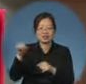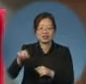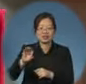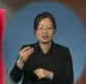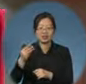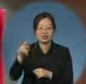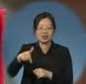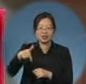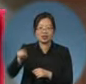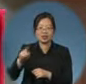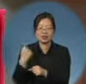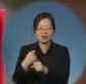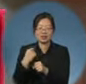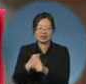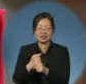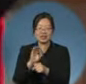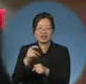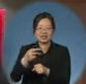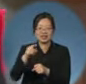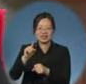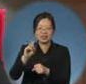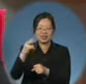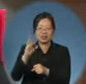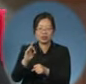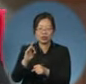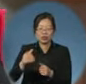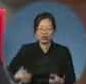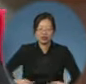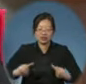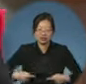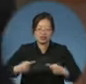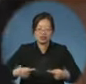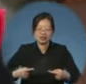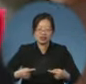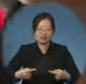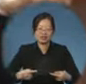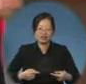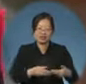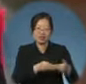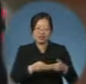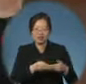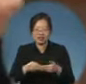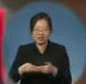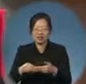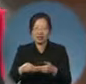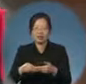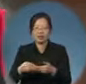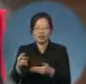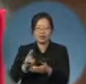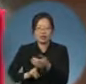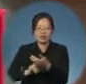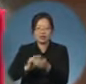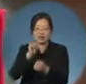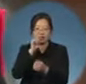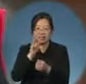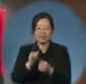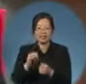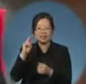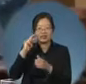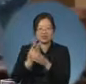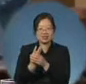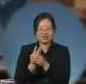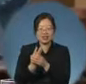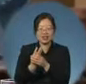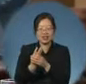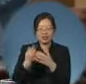만들어서 인사동 저 이런데 돌아다니면서 그런 친구 또 궁금한 석사 하고 외국 이 학교 갔다 와서 다 때려치우고 그걸